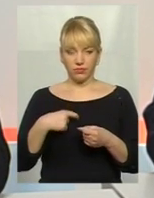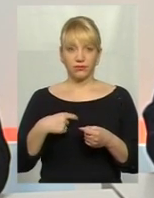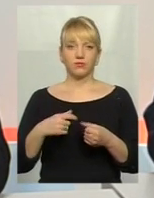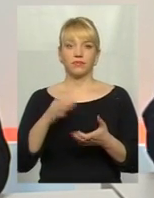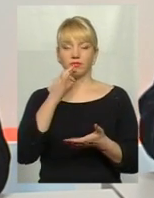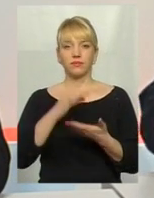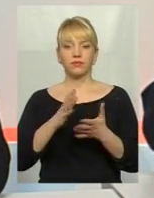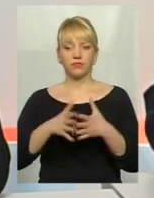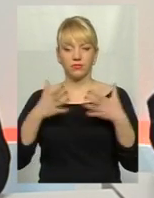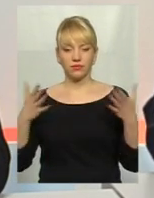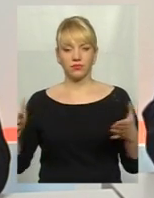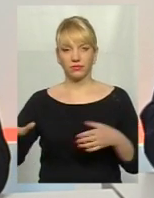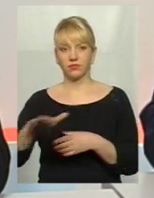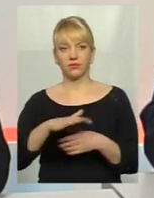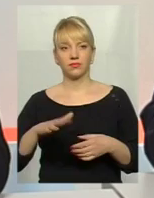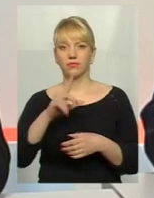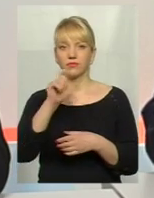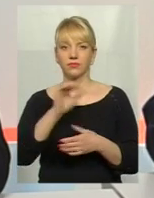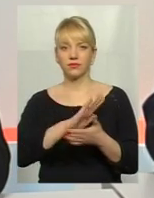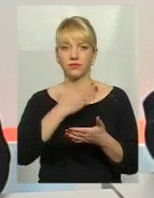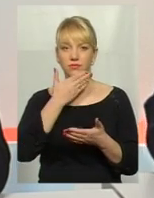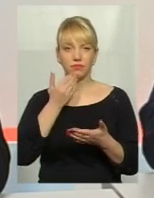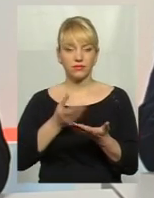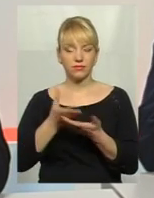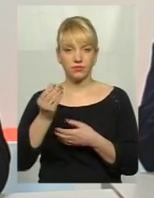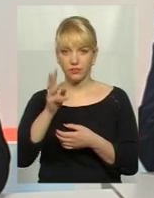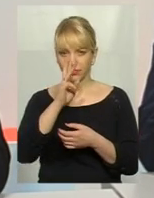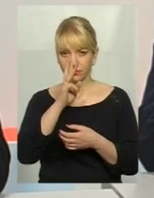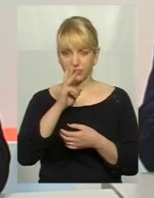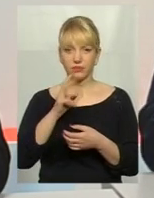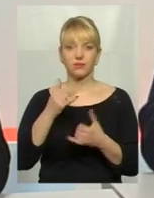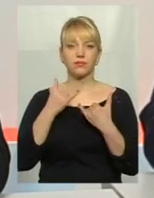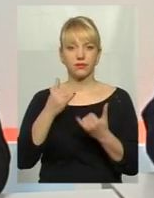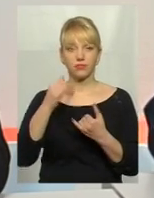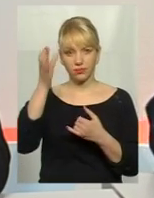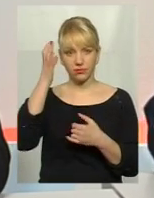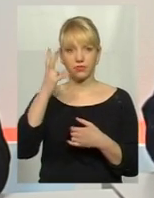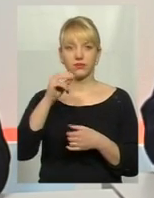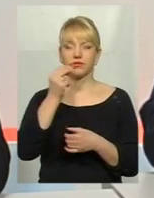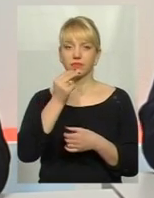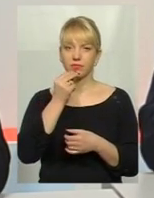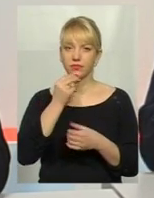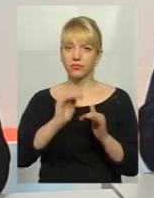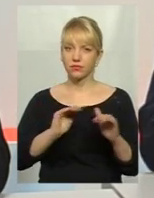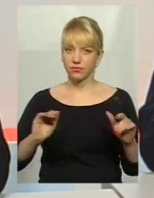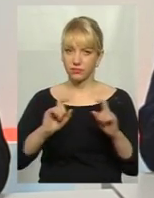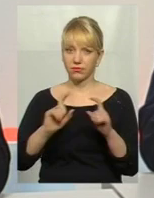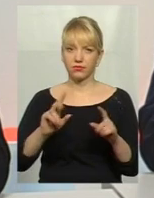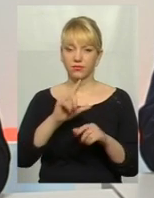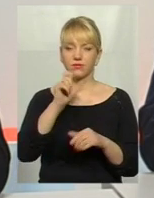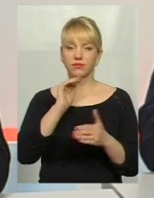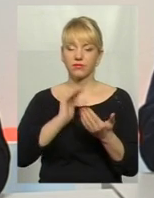територію. За невиплату зарплати освітянам, за харчування в дитячому садку одночасно, за якісне надання послуг